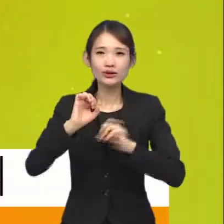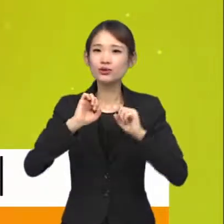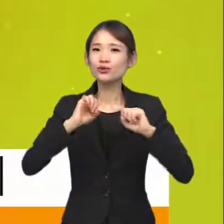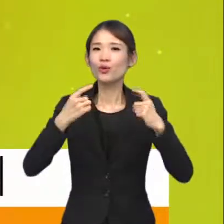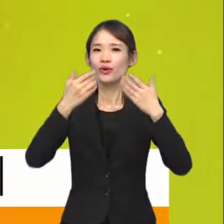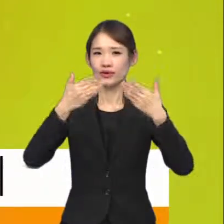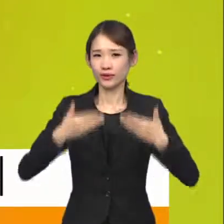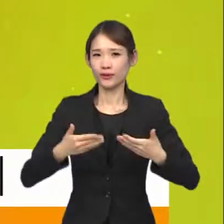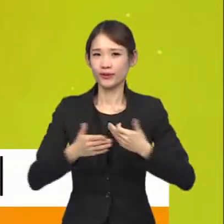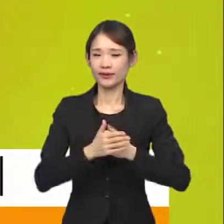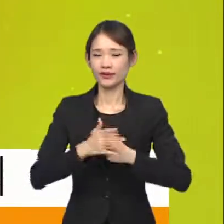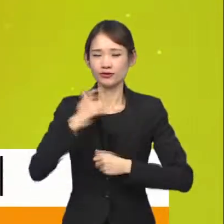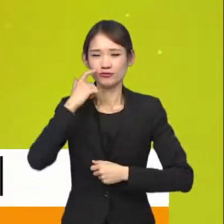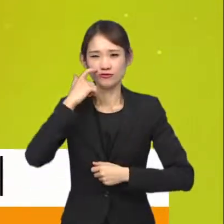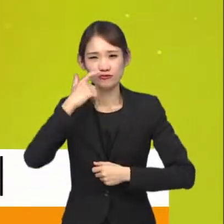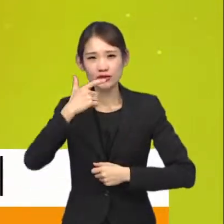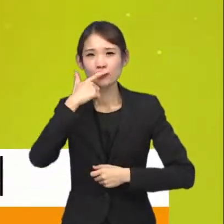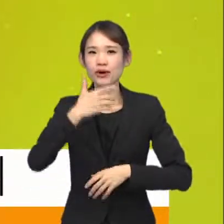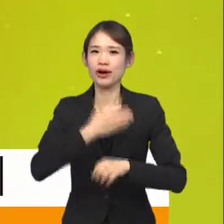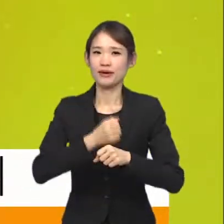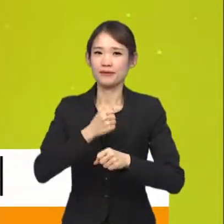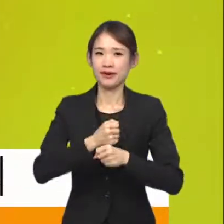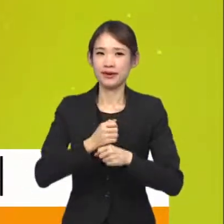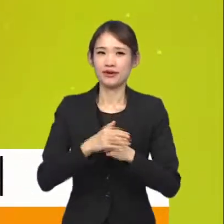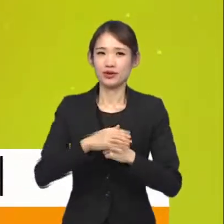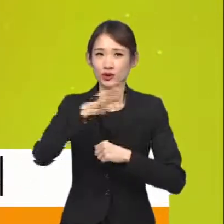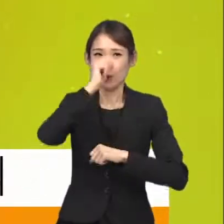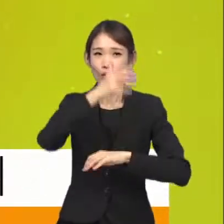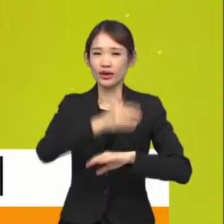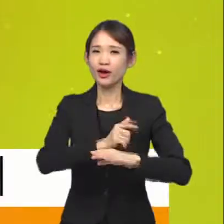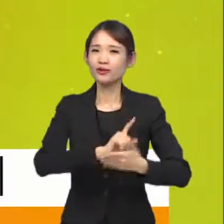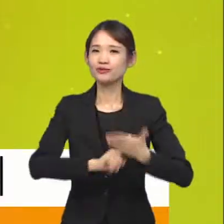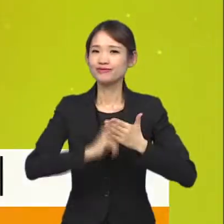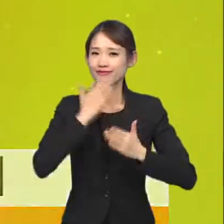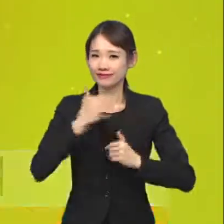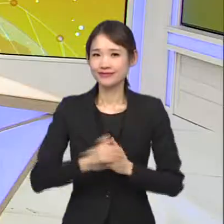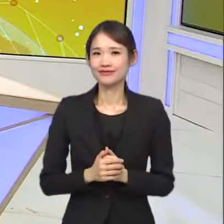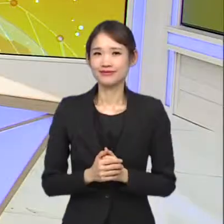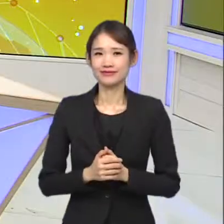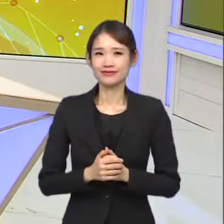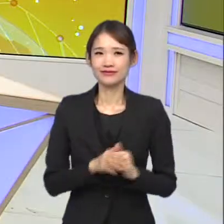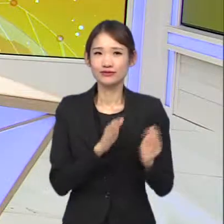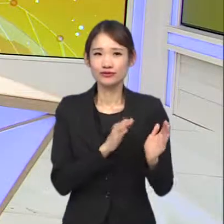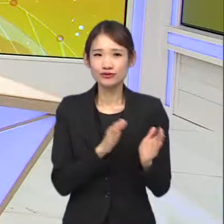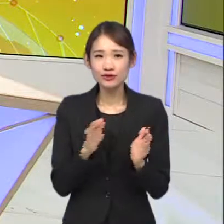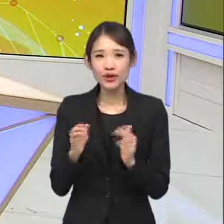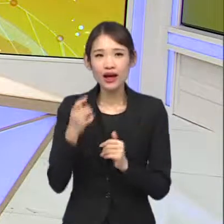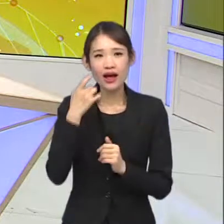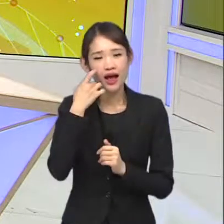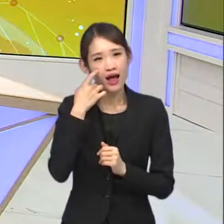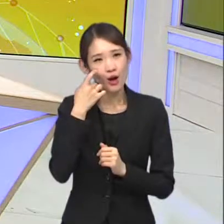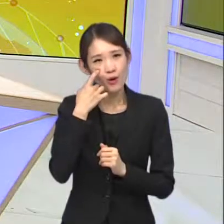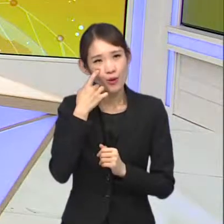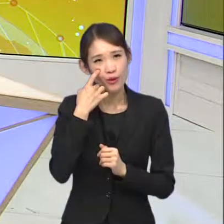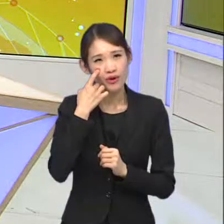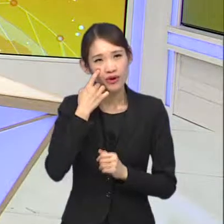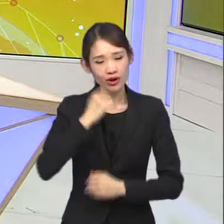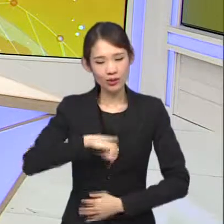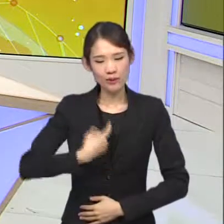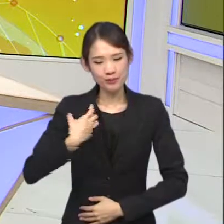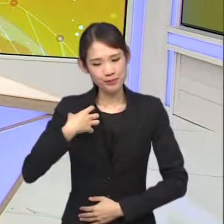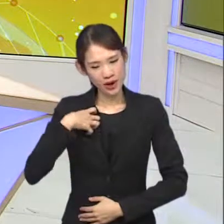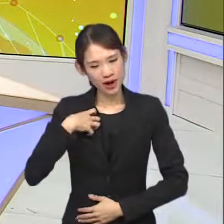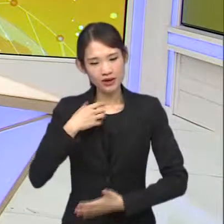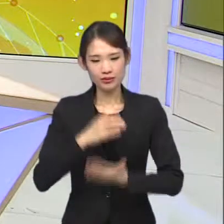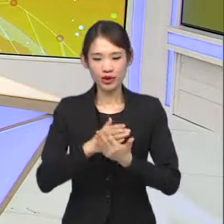유지하고 쉽게 되는 그런 동기부여 때문에 좋은 결과를 얻을 수 있을 것 같은데 준비하다 부으면 n 또 혼자 하기 보다는 좀